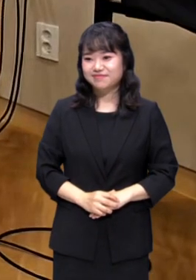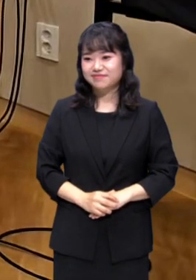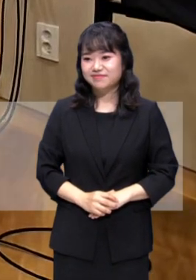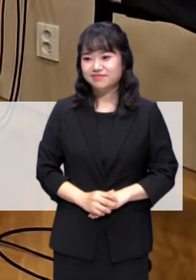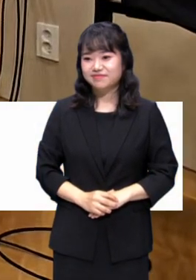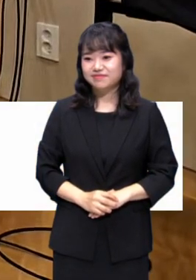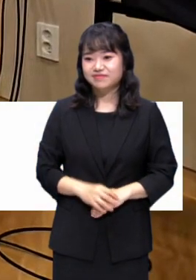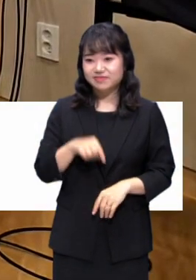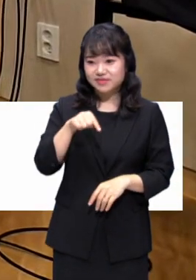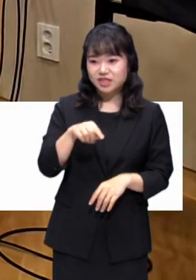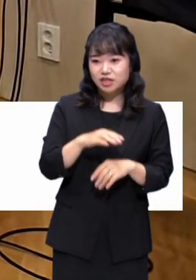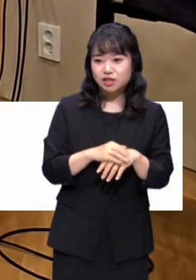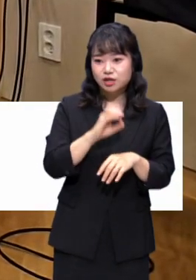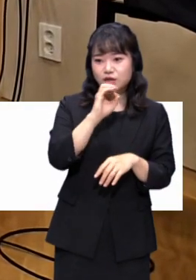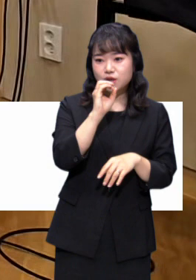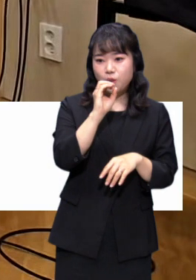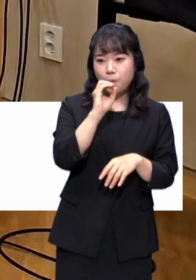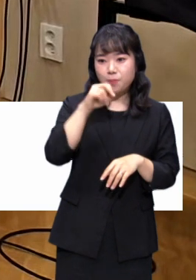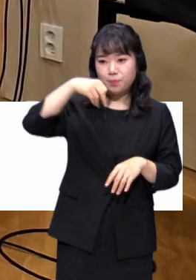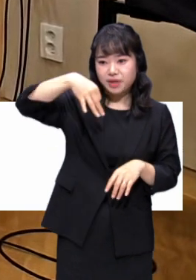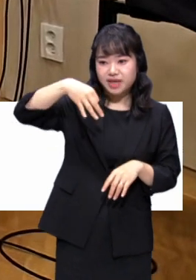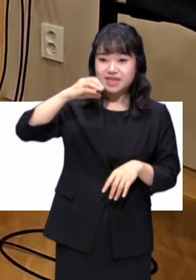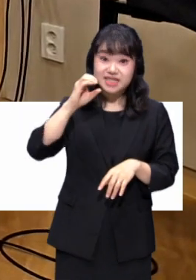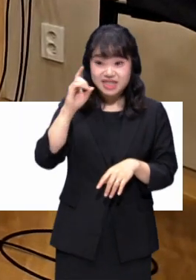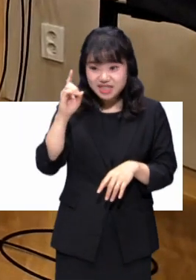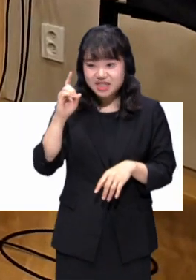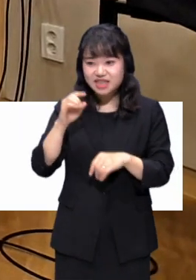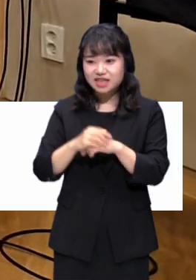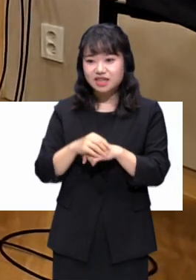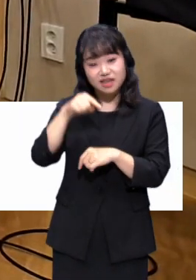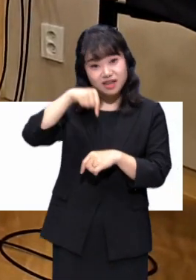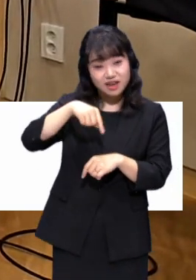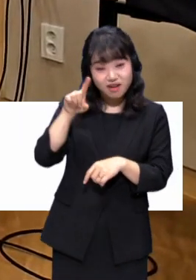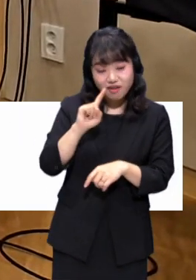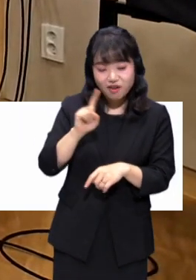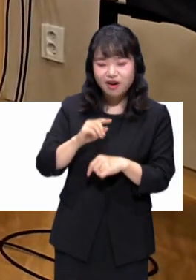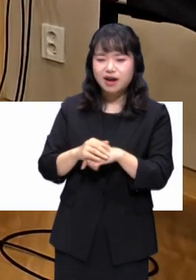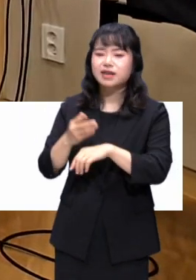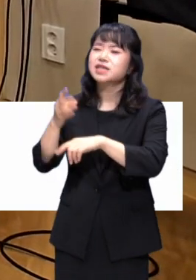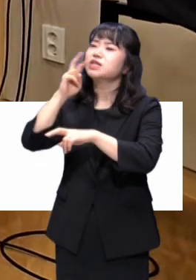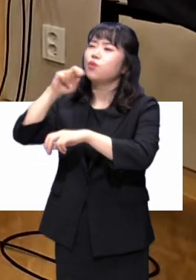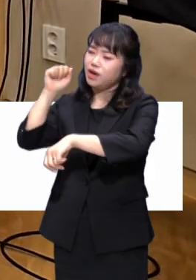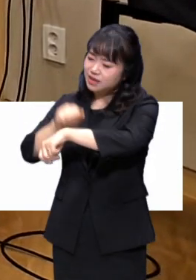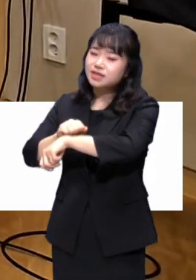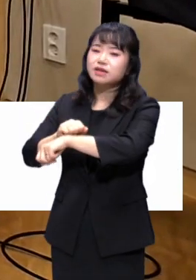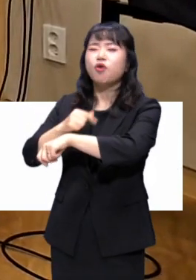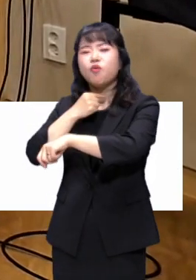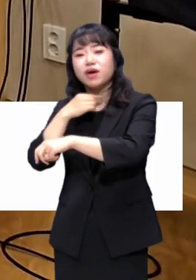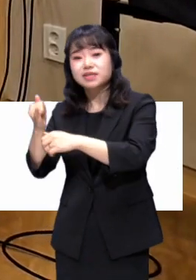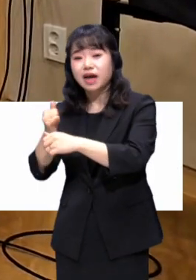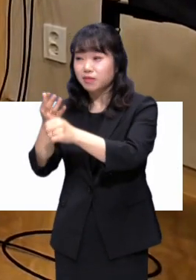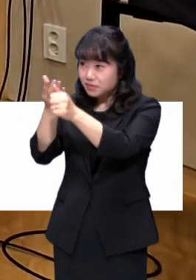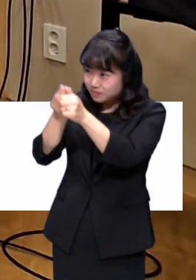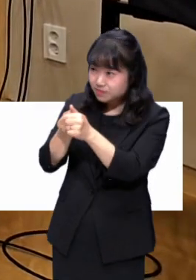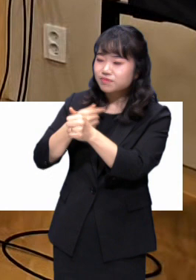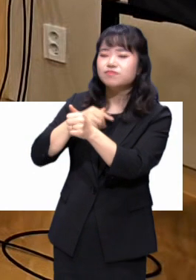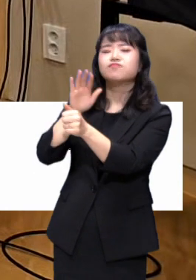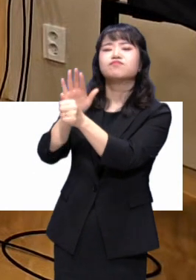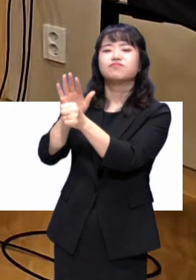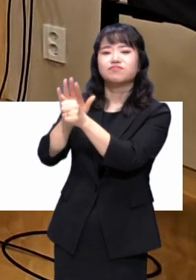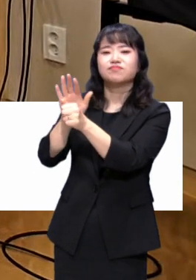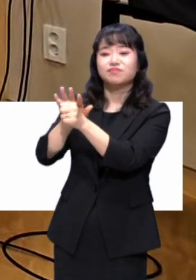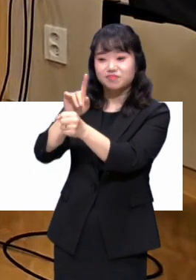저희 OPCD는 음악인들을 지원하고 또 도움을 주기 위해서